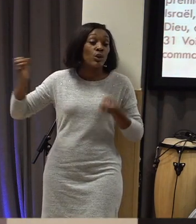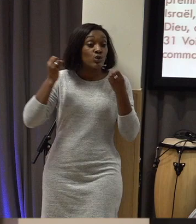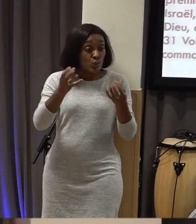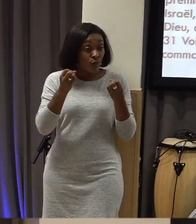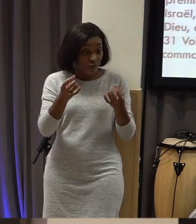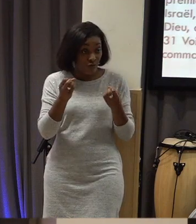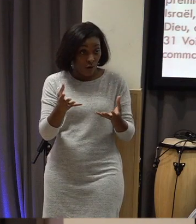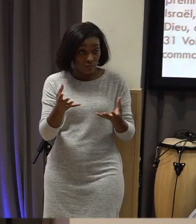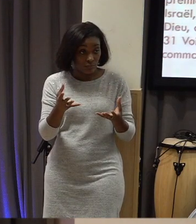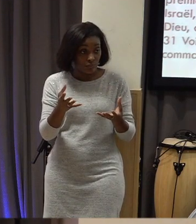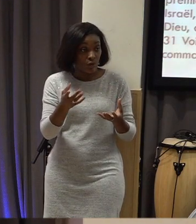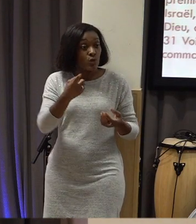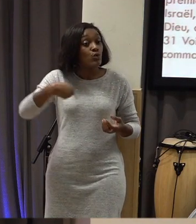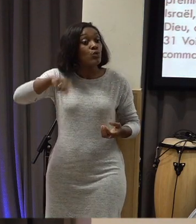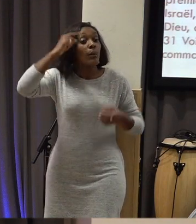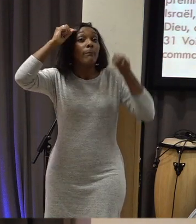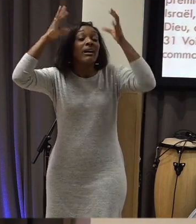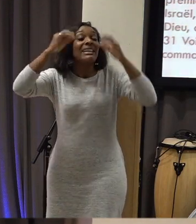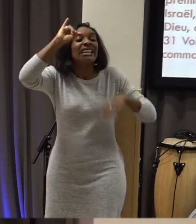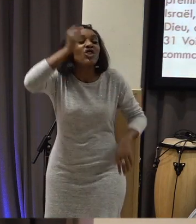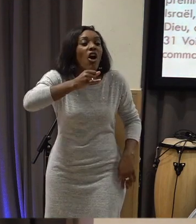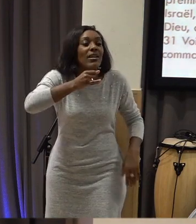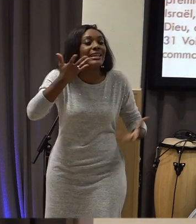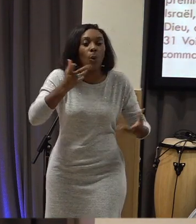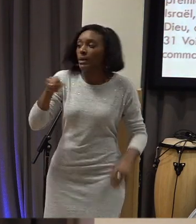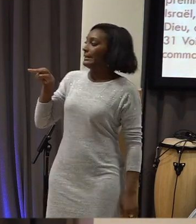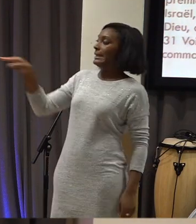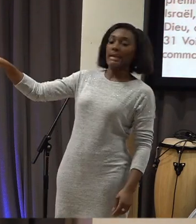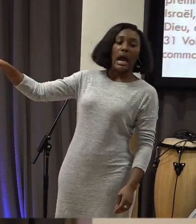Souvent, dans notre esprit, une idole, ça ressemble à ça.